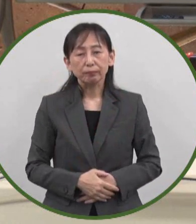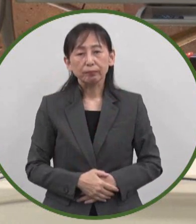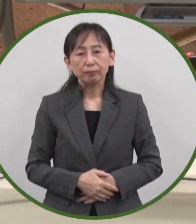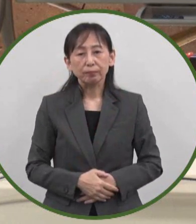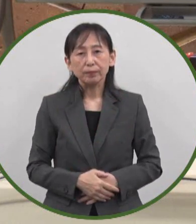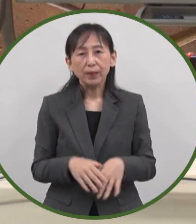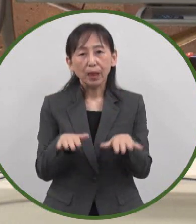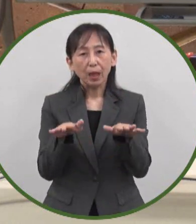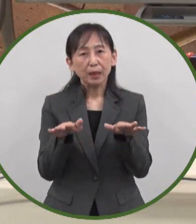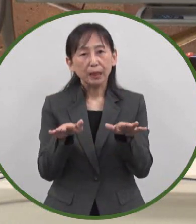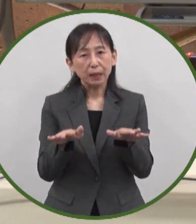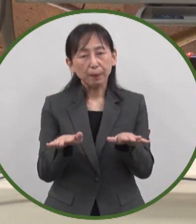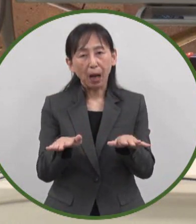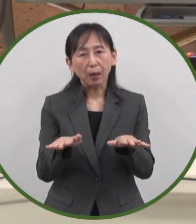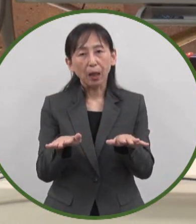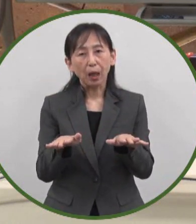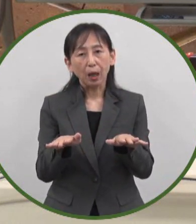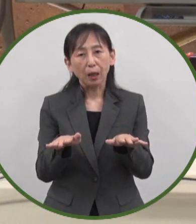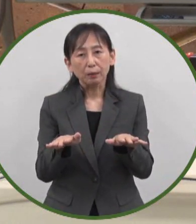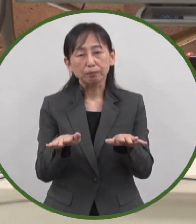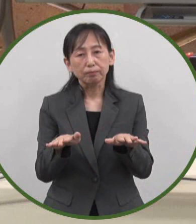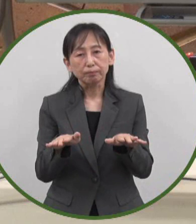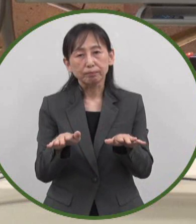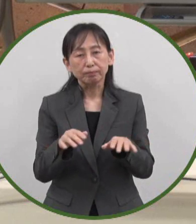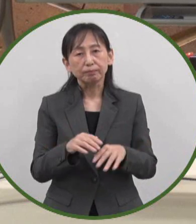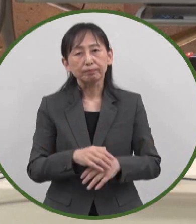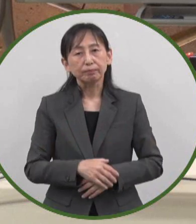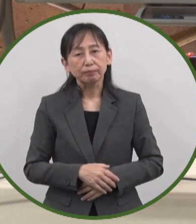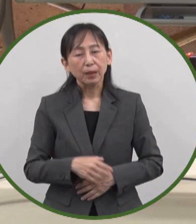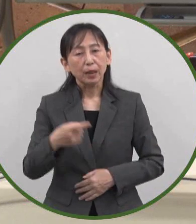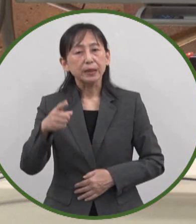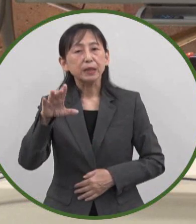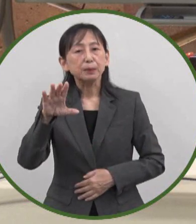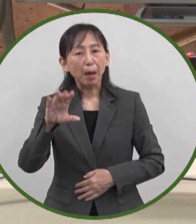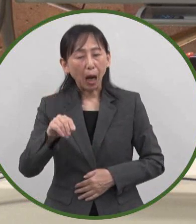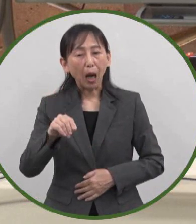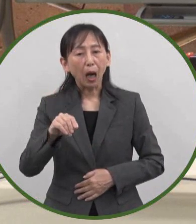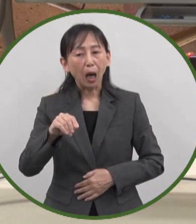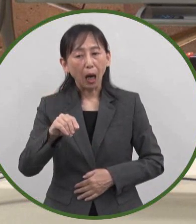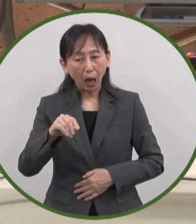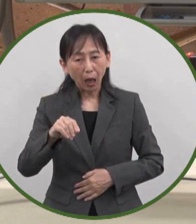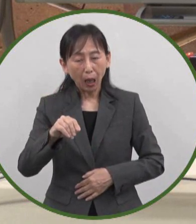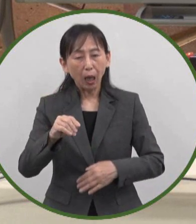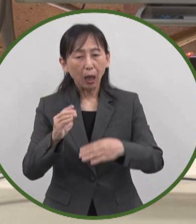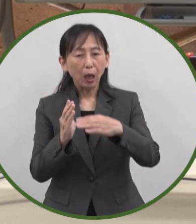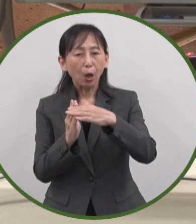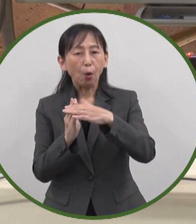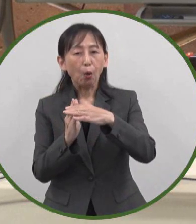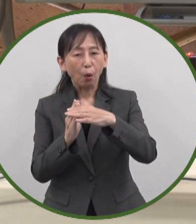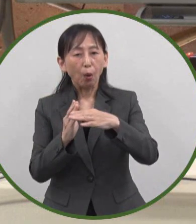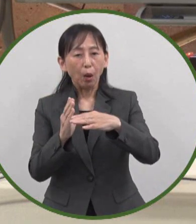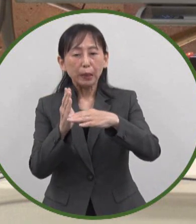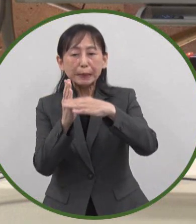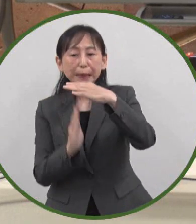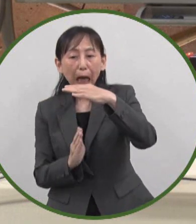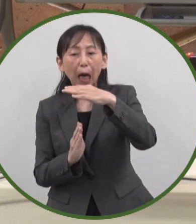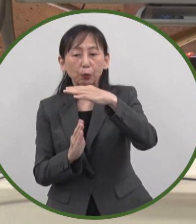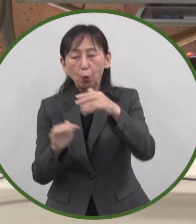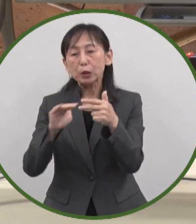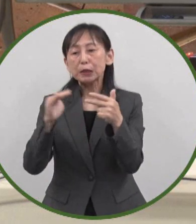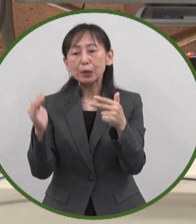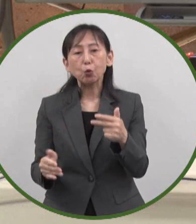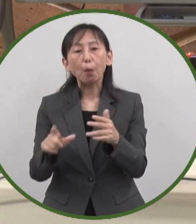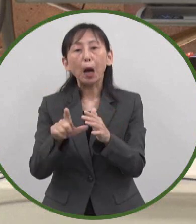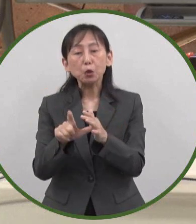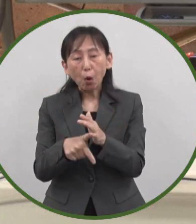これ今現在でも1万平米よりも抑えていれば営